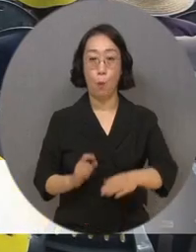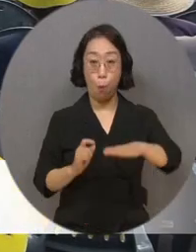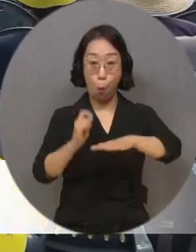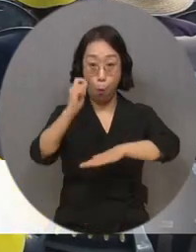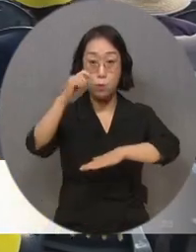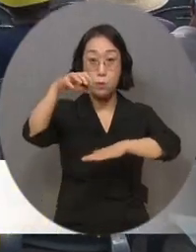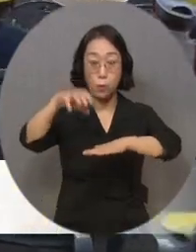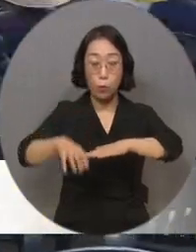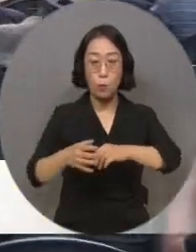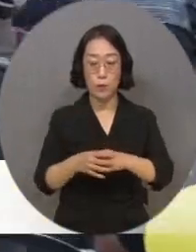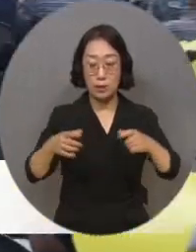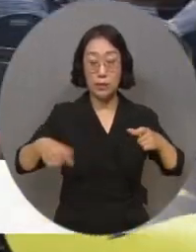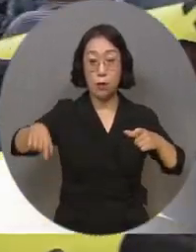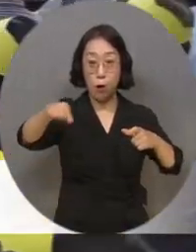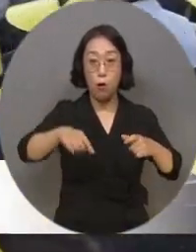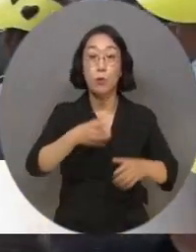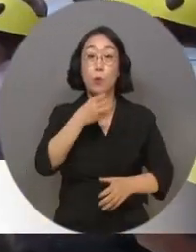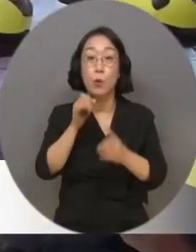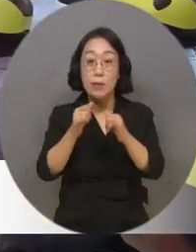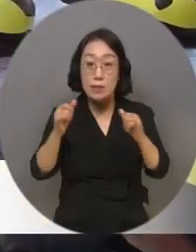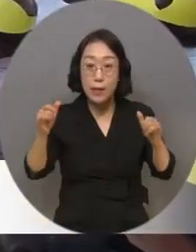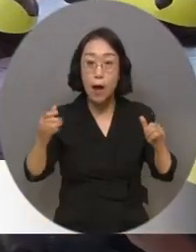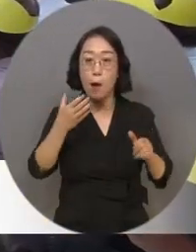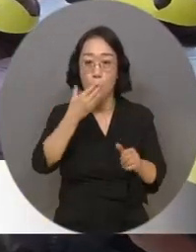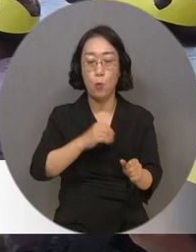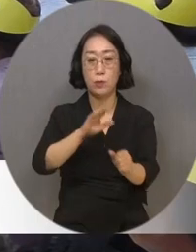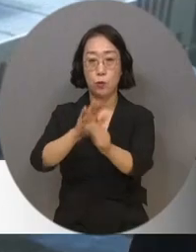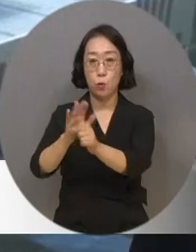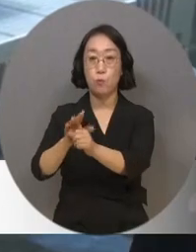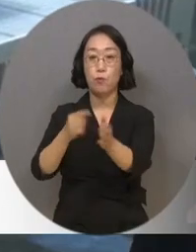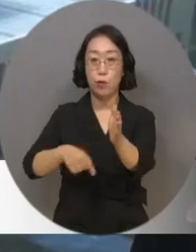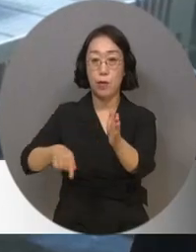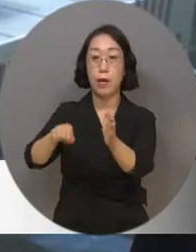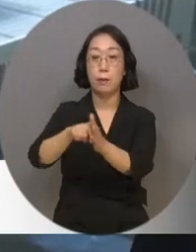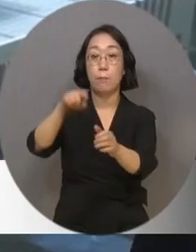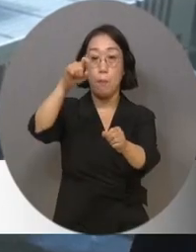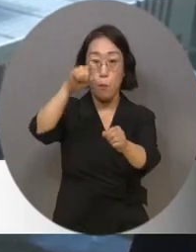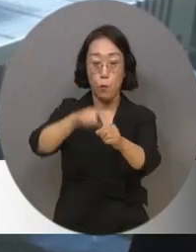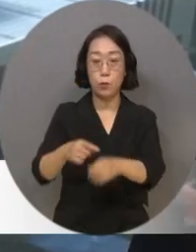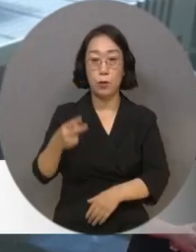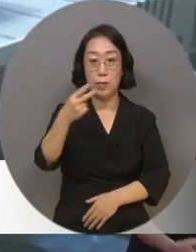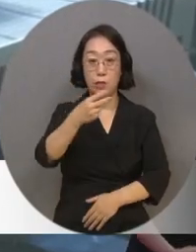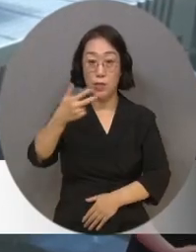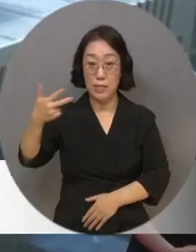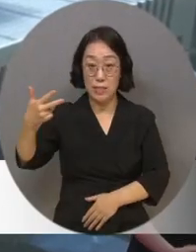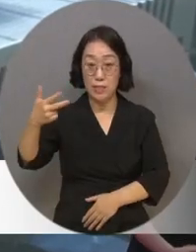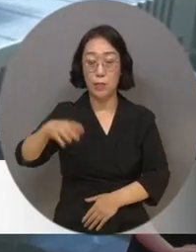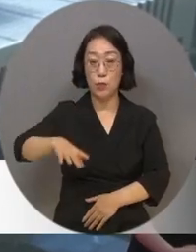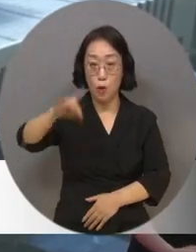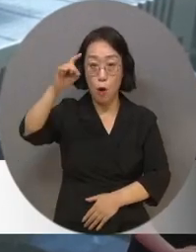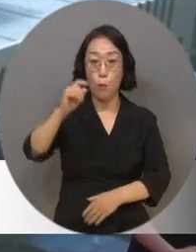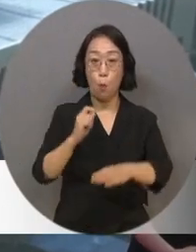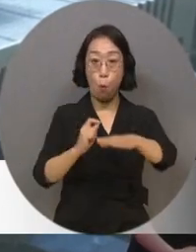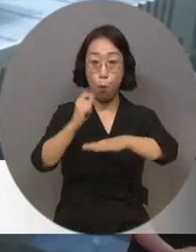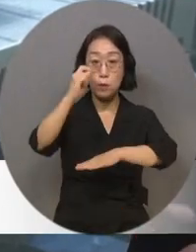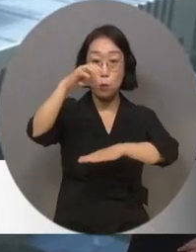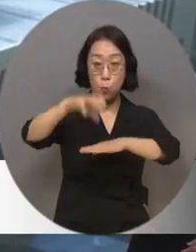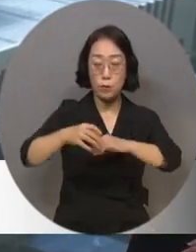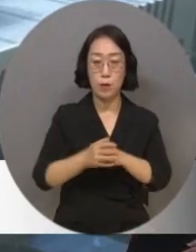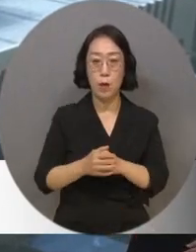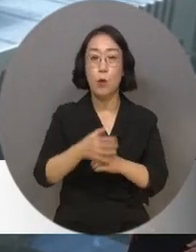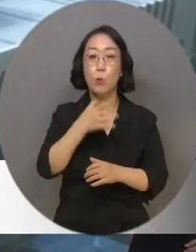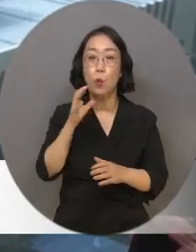고흥군은 관내 어르신들의 건강과 든든한 복지 시련을 위해 지난 2007년 전국 최초로 고흥읍에